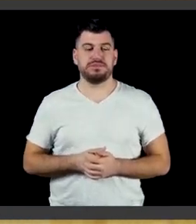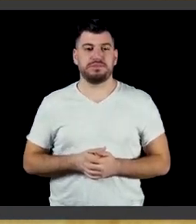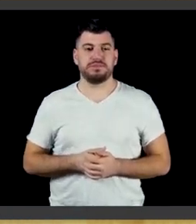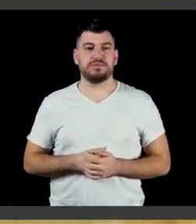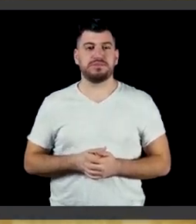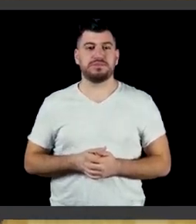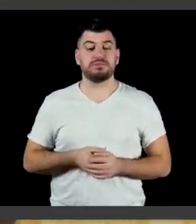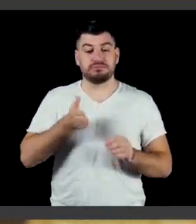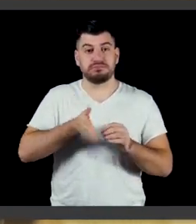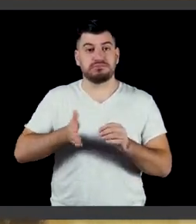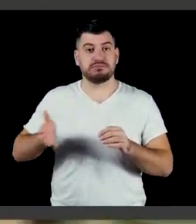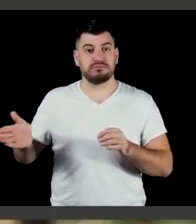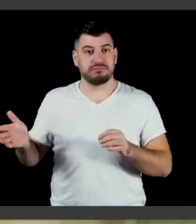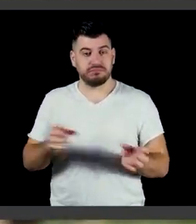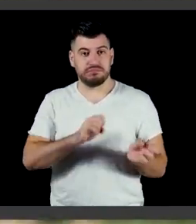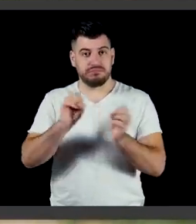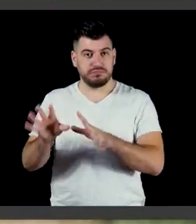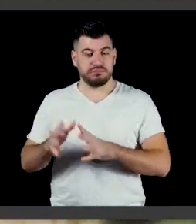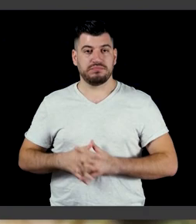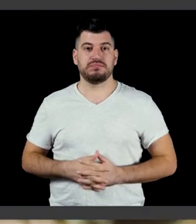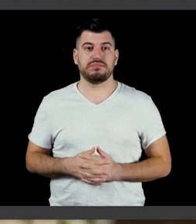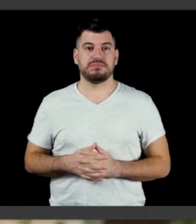Ψιλοκόψω το δέντρο λίβανο